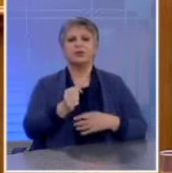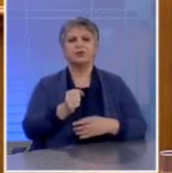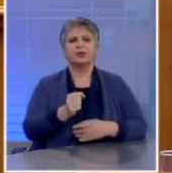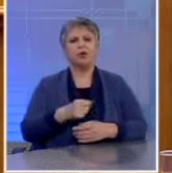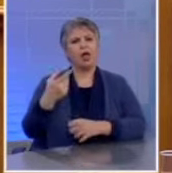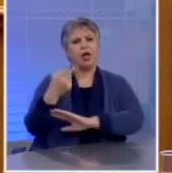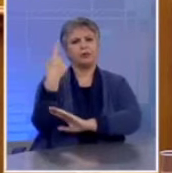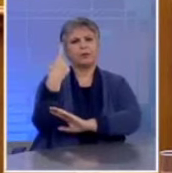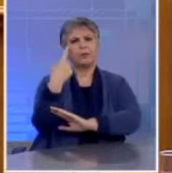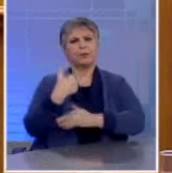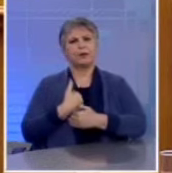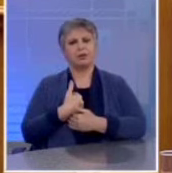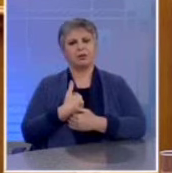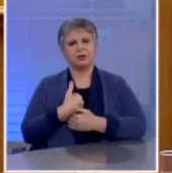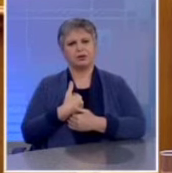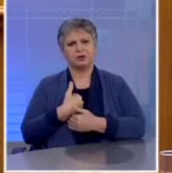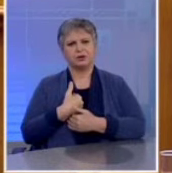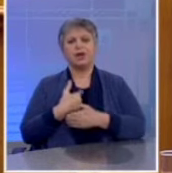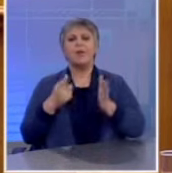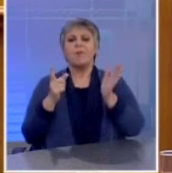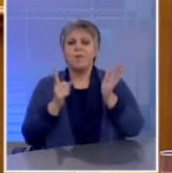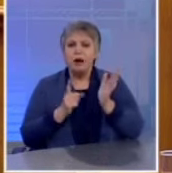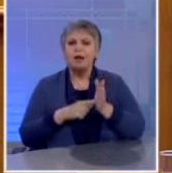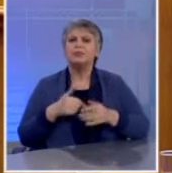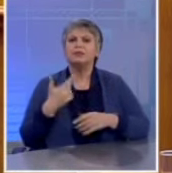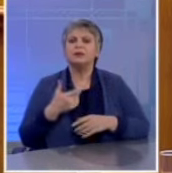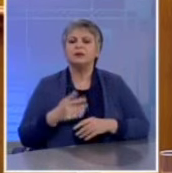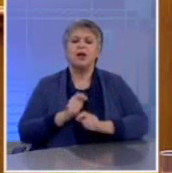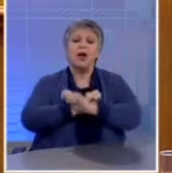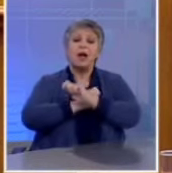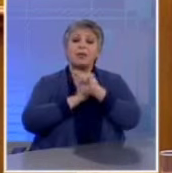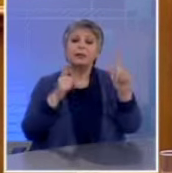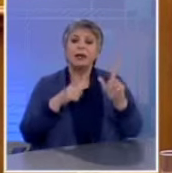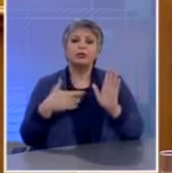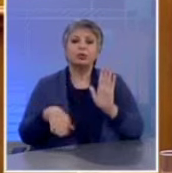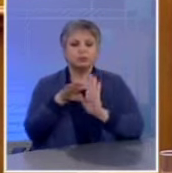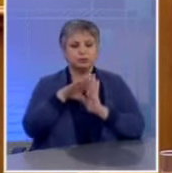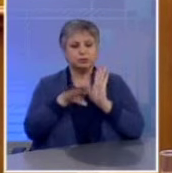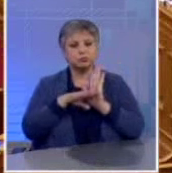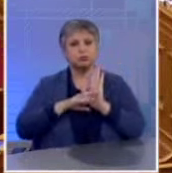τις διαδικασίες να μπει επιτέλους νόμος και τάξη σε αυτή την ασυδοσία.